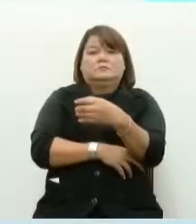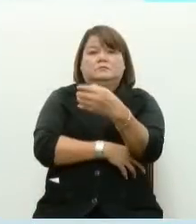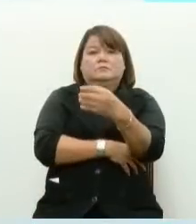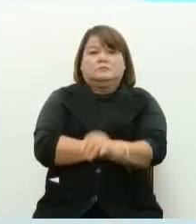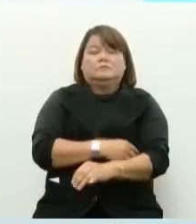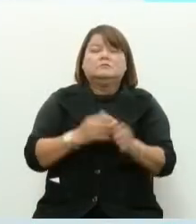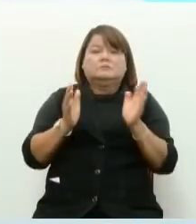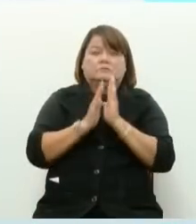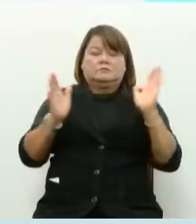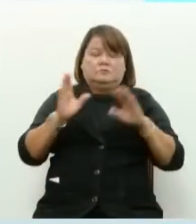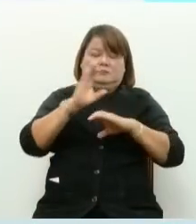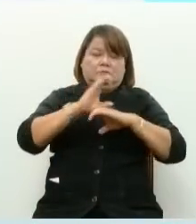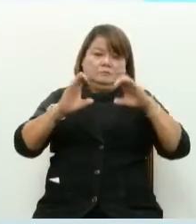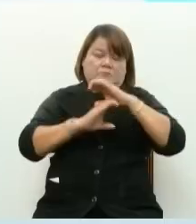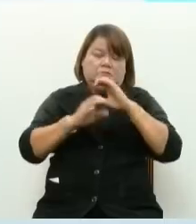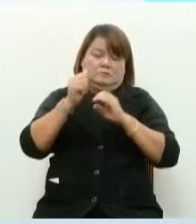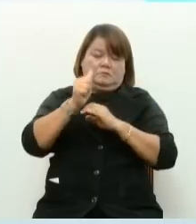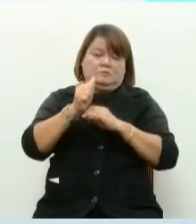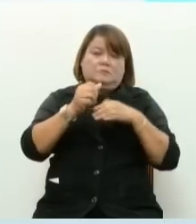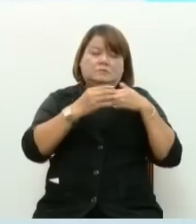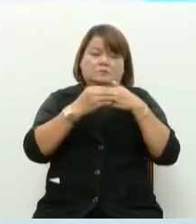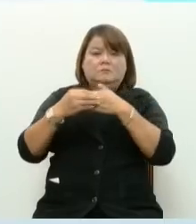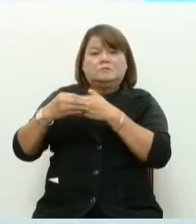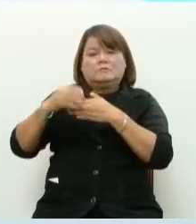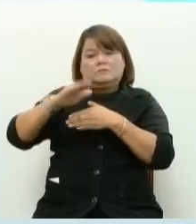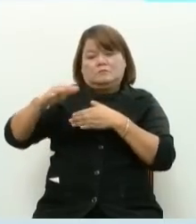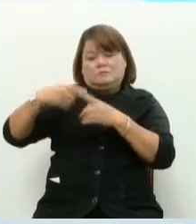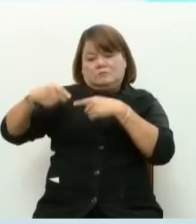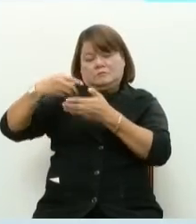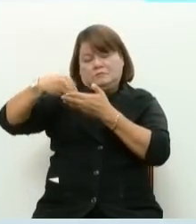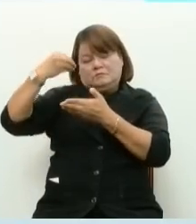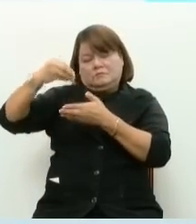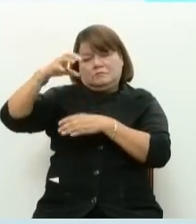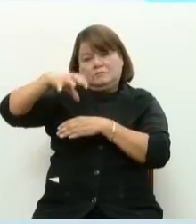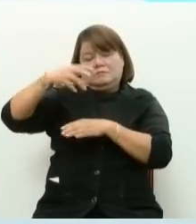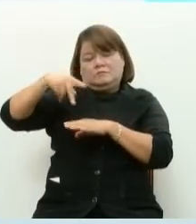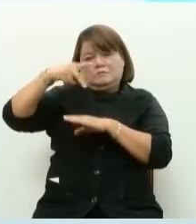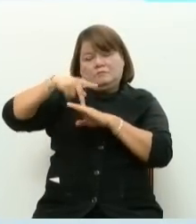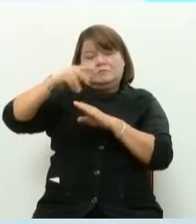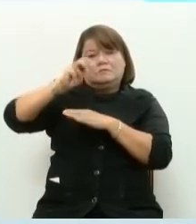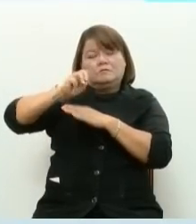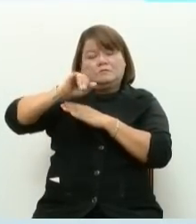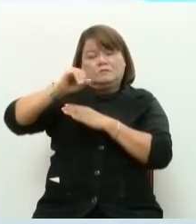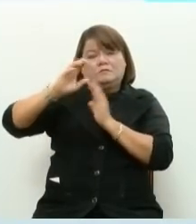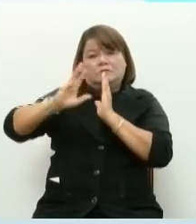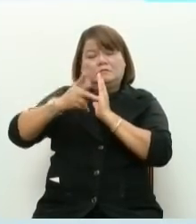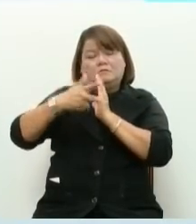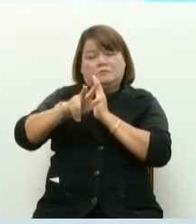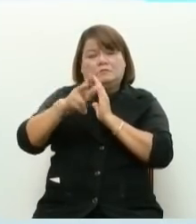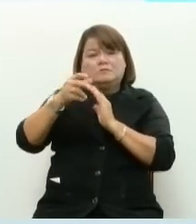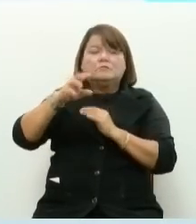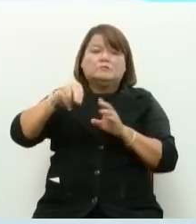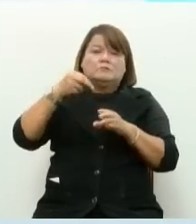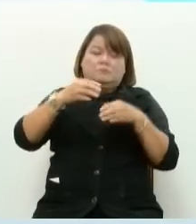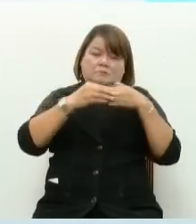ต้องขอขอบคุณโครงการดีๆนะคะอย่างโครงการพาน้องกลับมาเรียนของสำนักงานเขตพื้นที่การศึกษามัธยมศึกษาชัยภูมิค่ะที่นอกจากจะได้